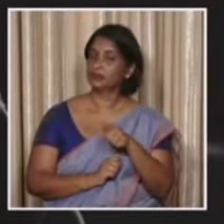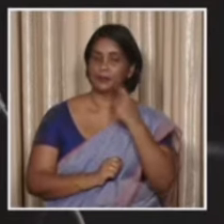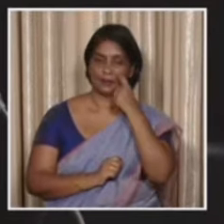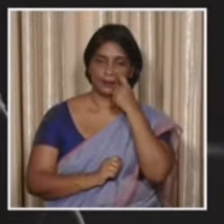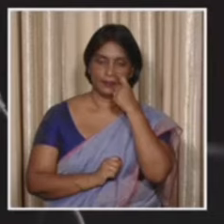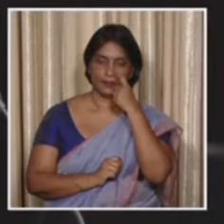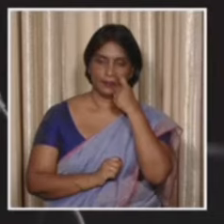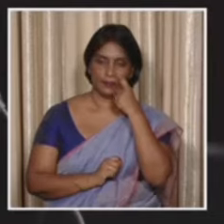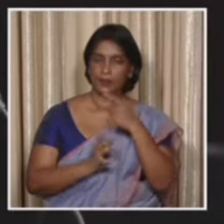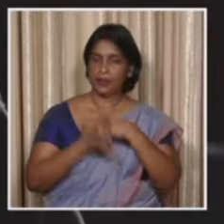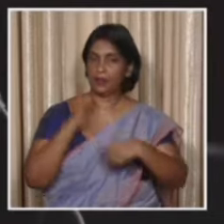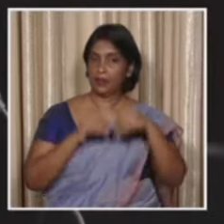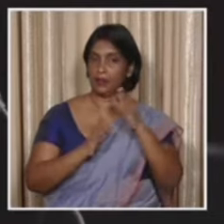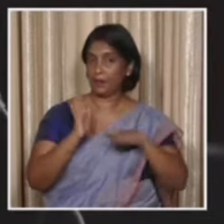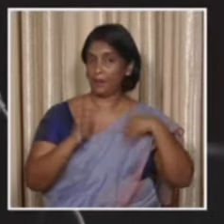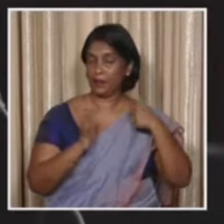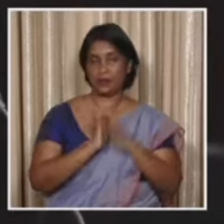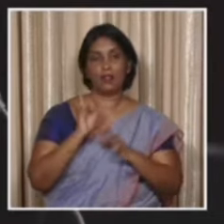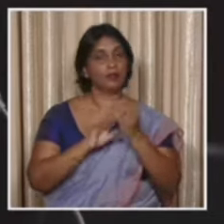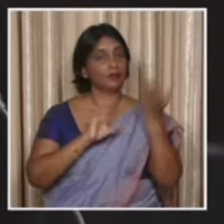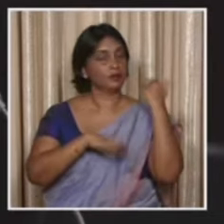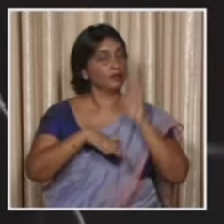பிற்பாடு அவரோடு சேர்ந்து